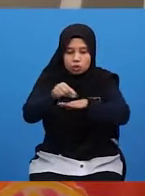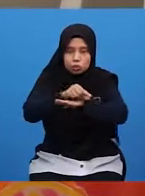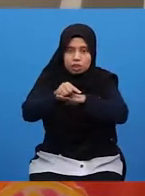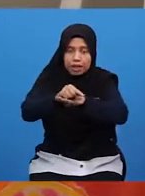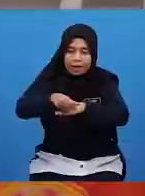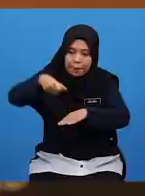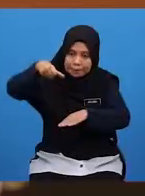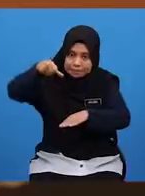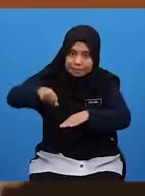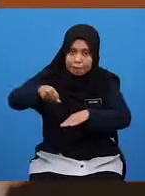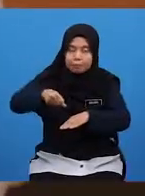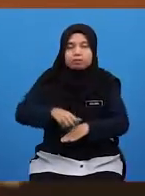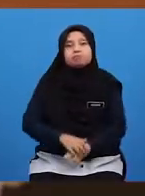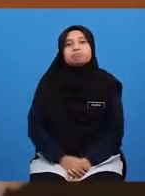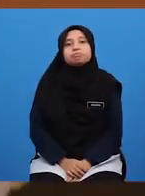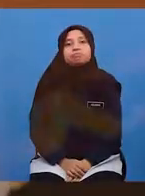staple gun.